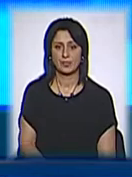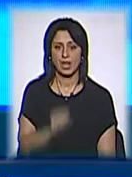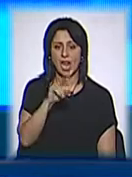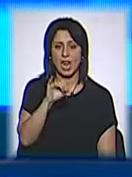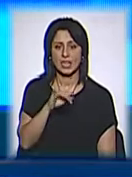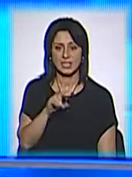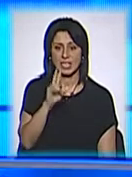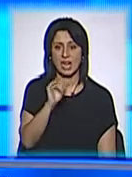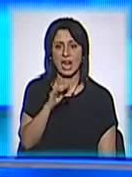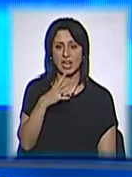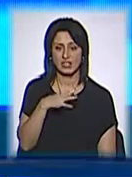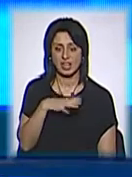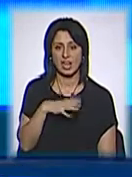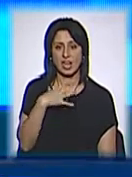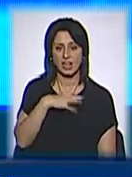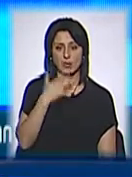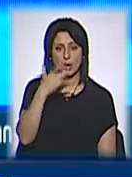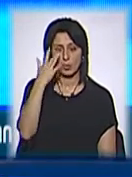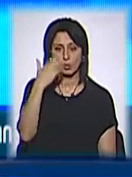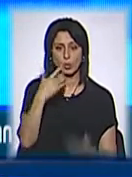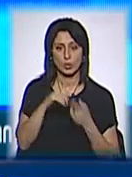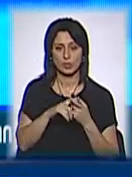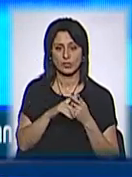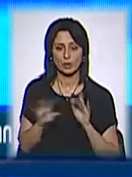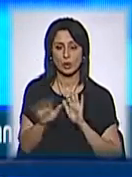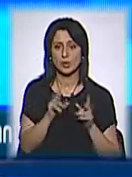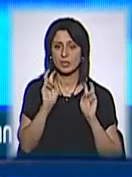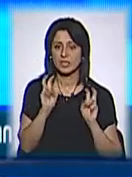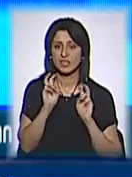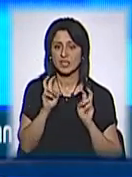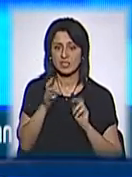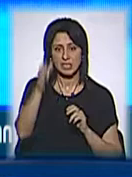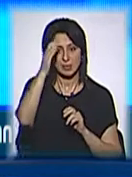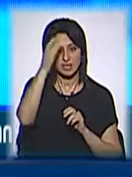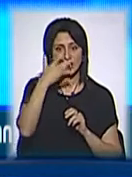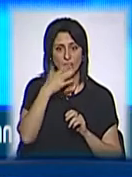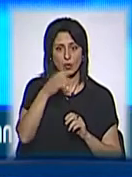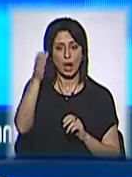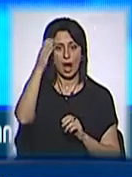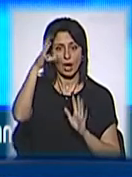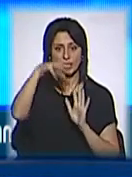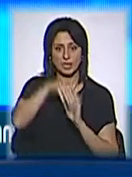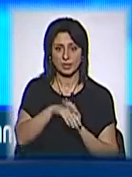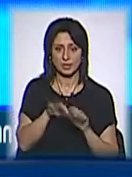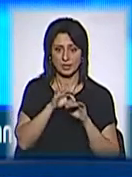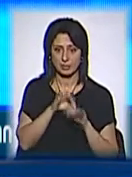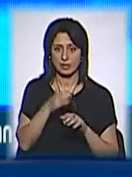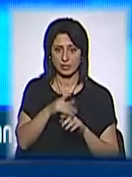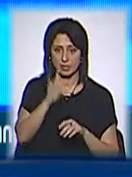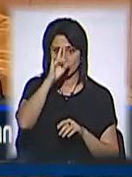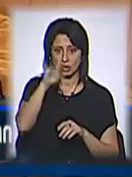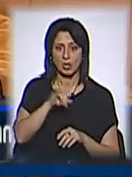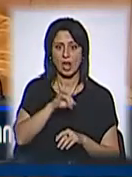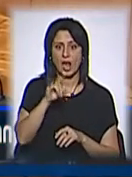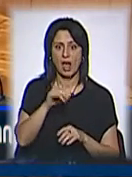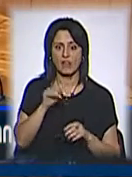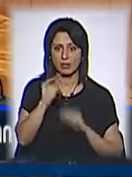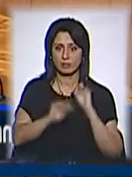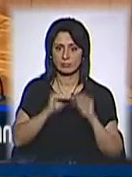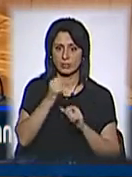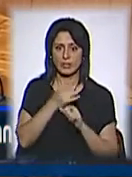ალექსანდრე, ქართველი და ქართულ-ამერიკული ურთიერთობები ასაქვია ღონისძიებას, რომელსაც მეცნიერების ეროვნული აკადემია მასპინძლობს. ცნობილი